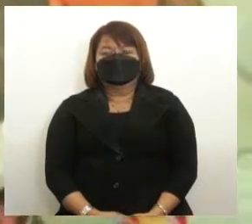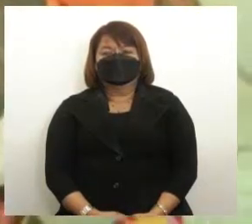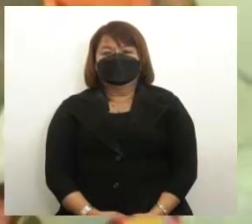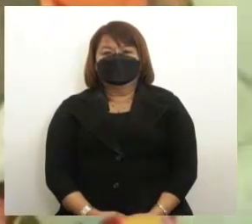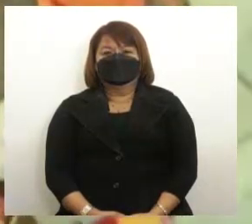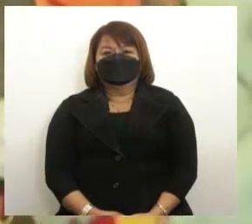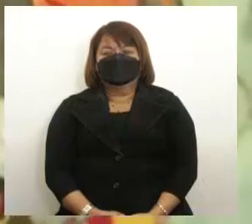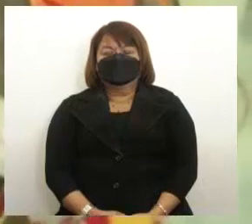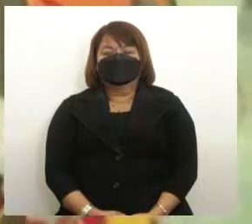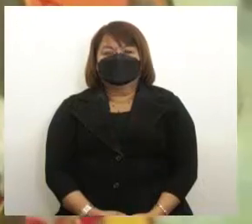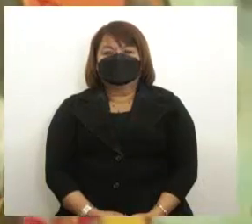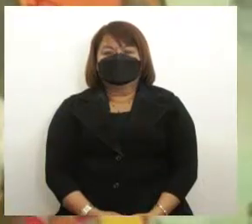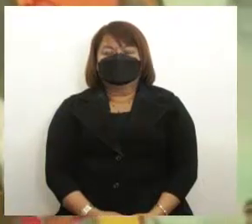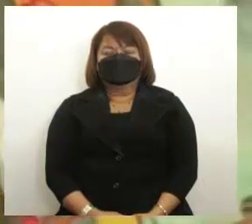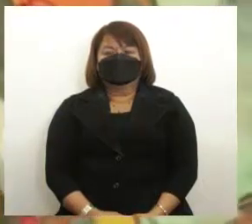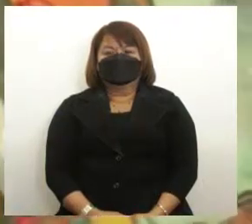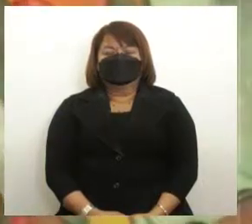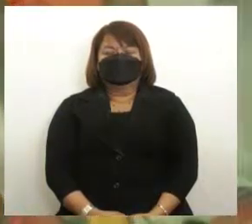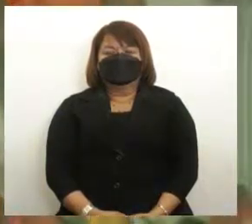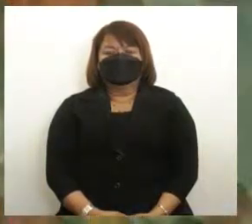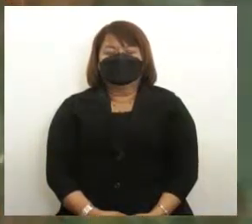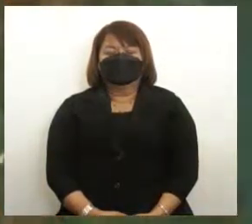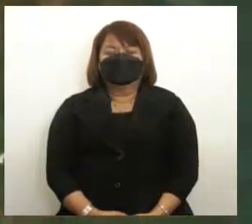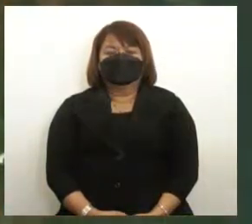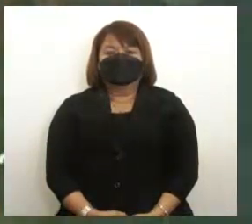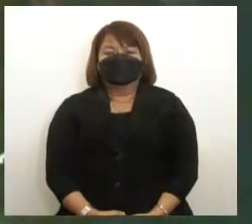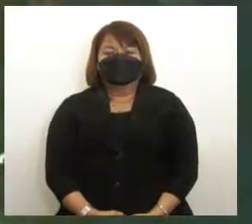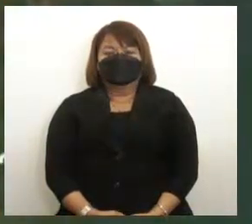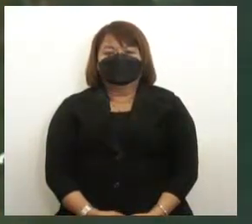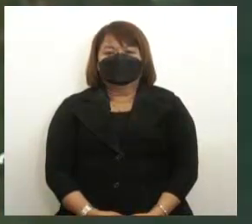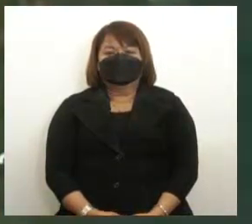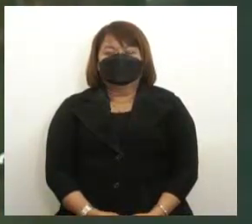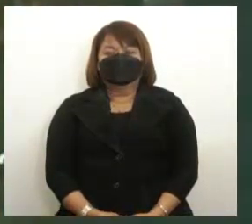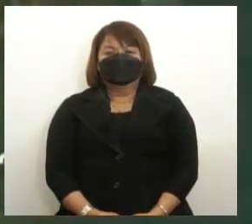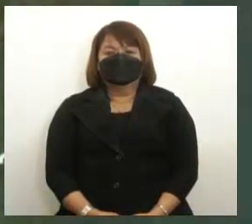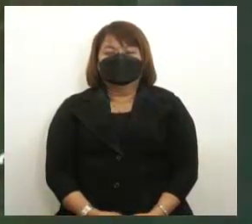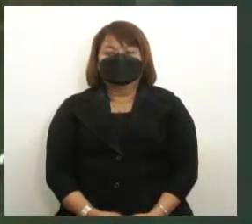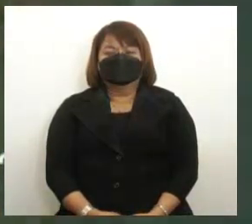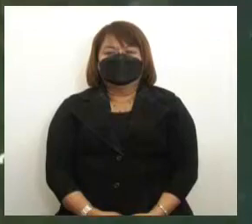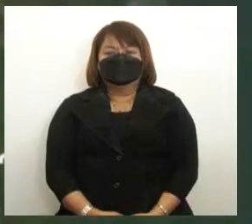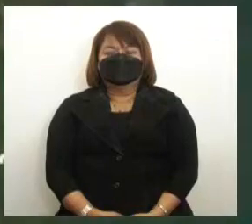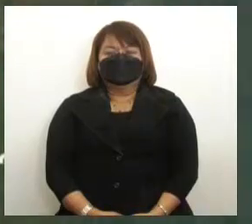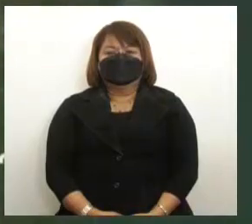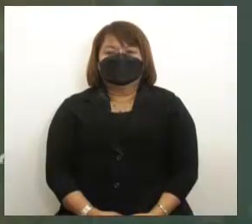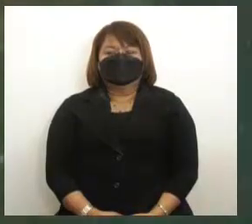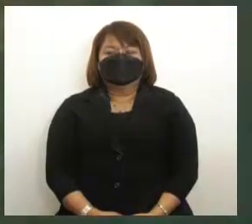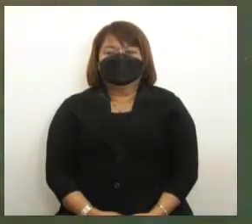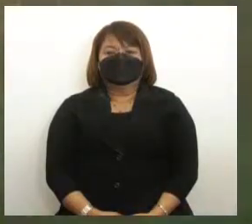สิ่งจารึกบันทึกชีที่มาตน